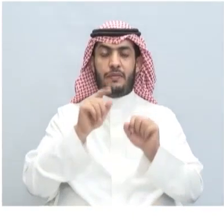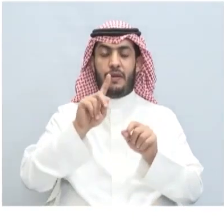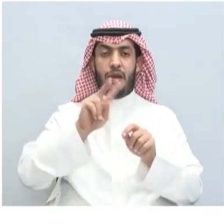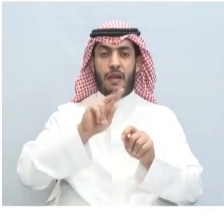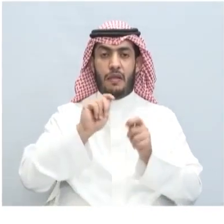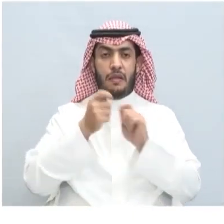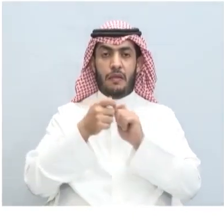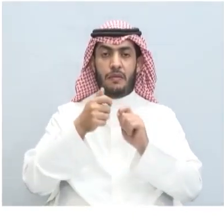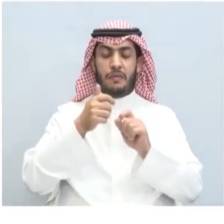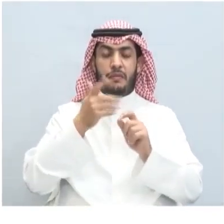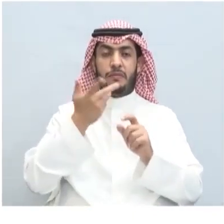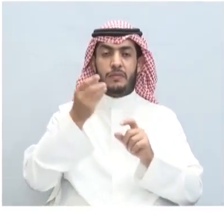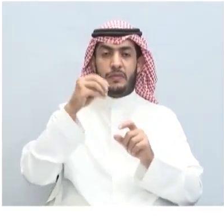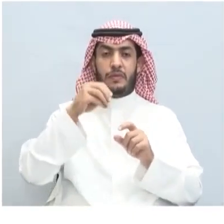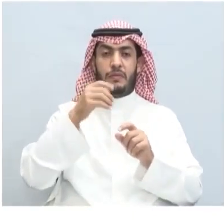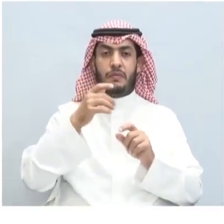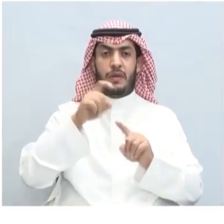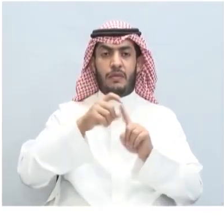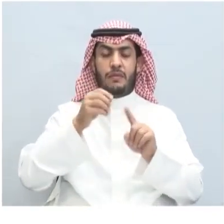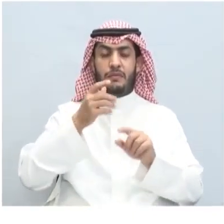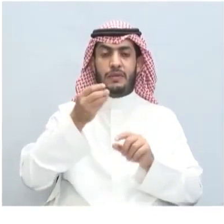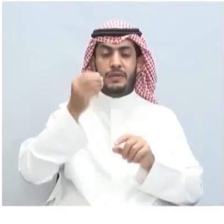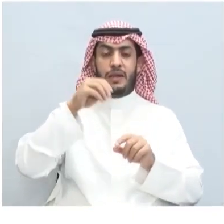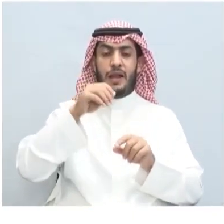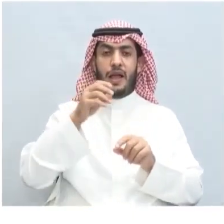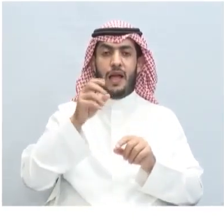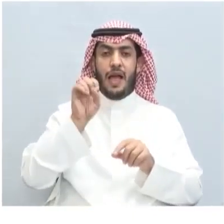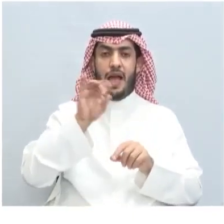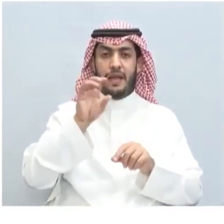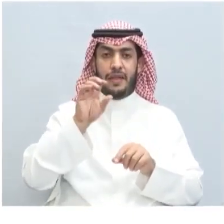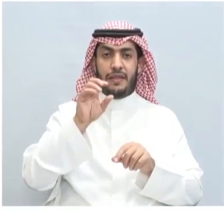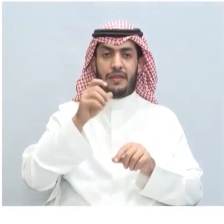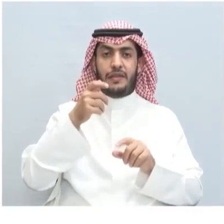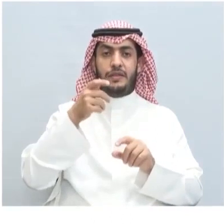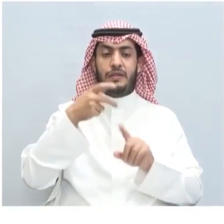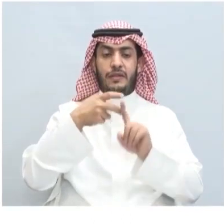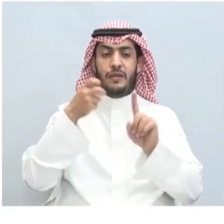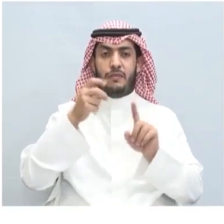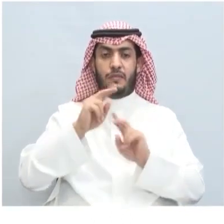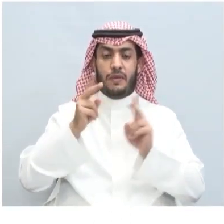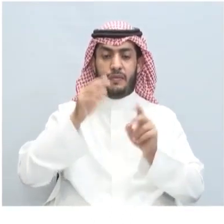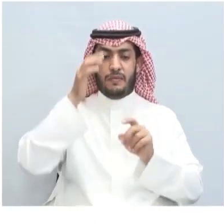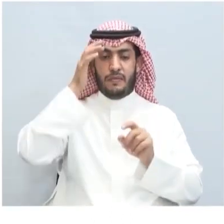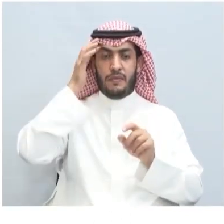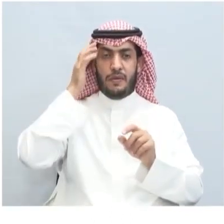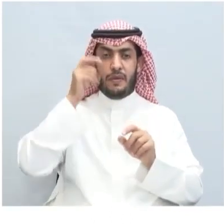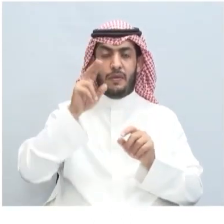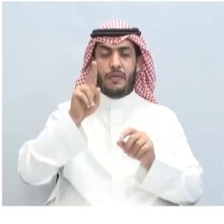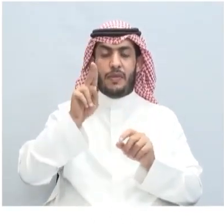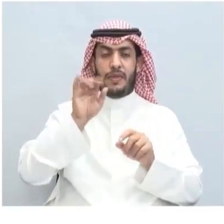يتغير او لا تزداد ثروته وانما تزداد عدد الاسهم التي يمتلكها تختلف حينما يتم